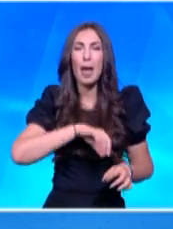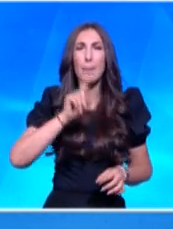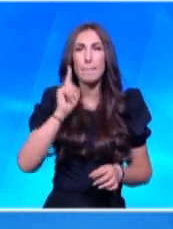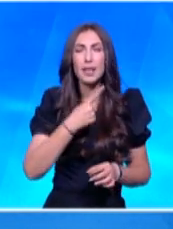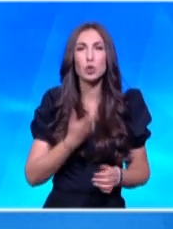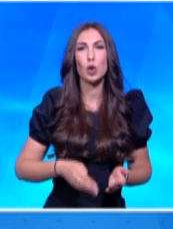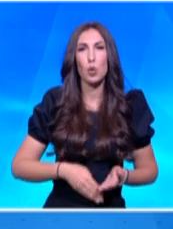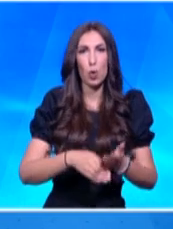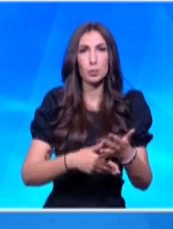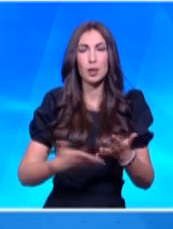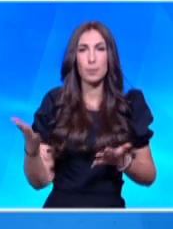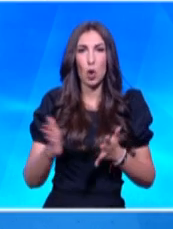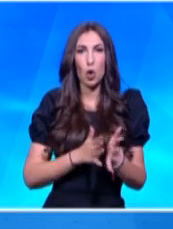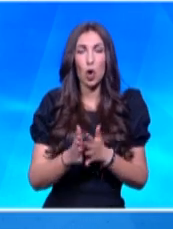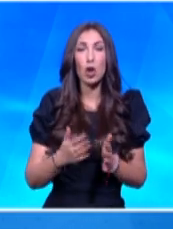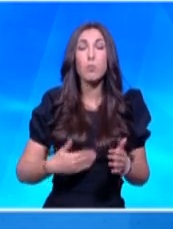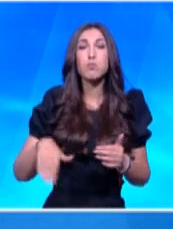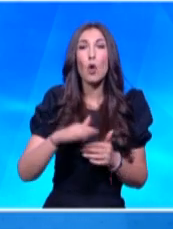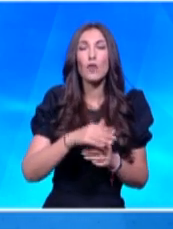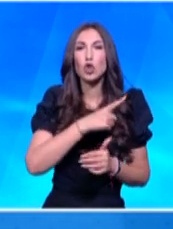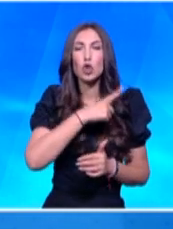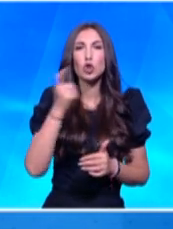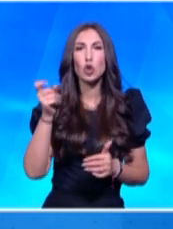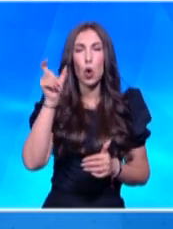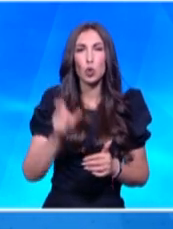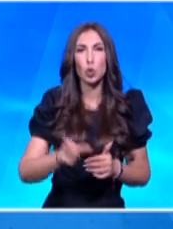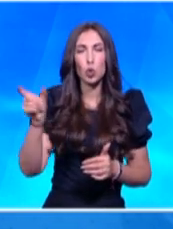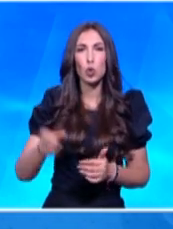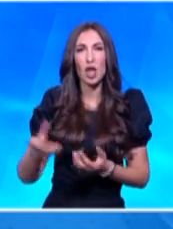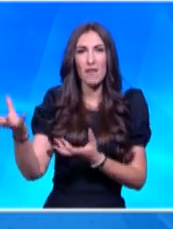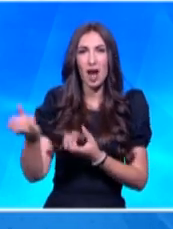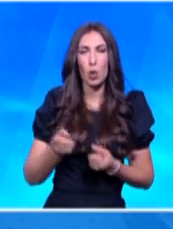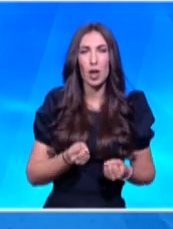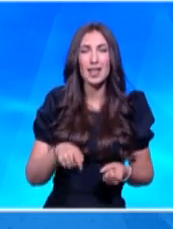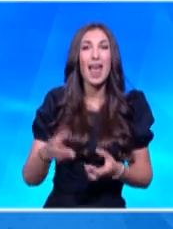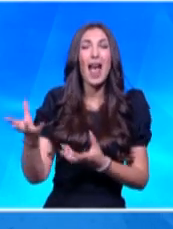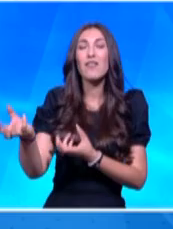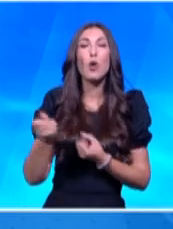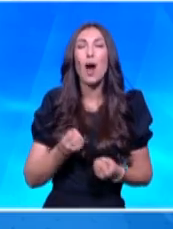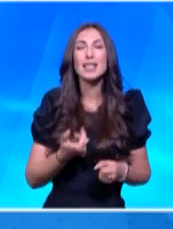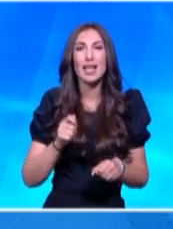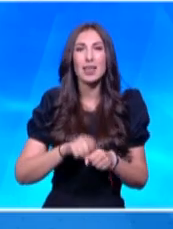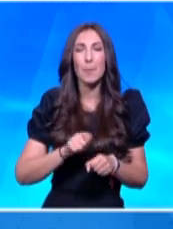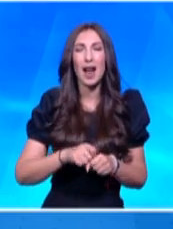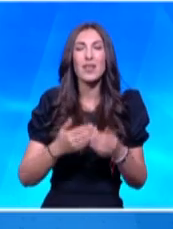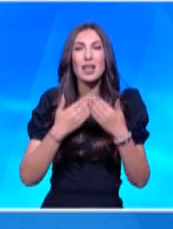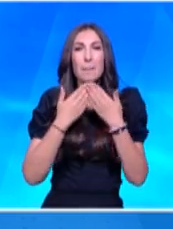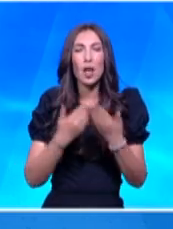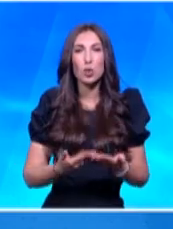помогнем на много хора. Повече от 100 човека са евакуирани. Евакуацията е направена благодарение